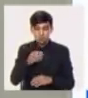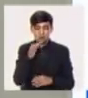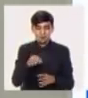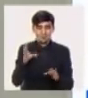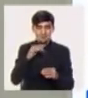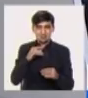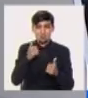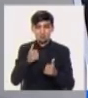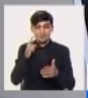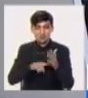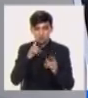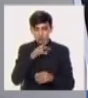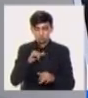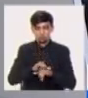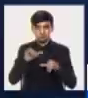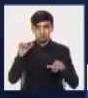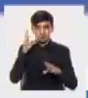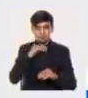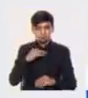қызыл көзің өршелене түседі депті.